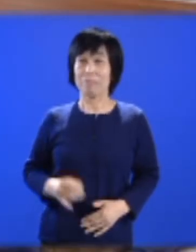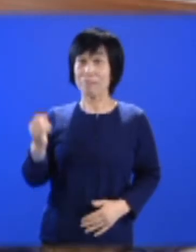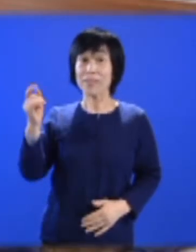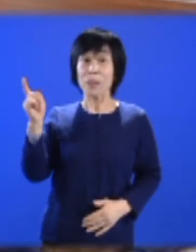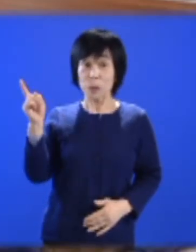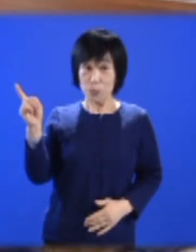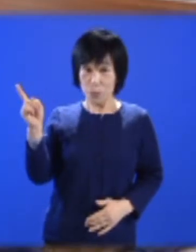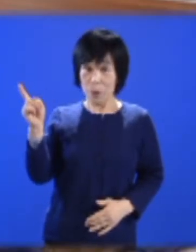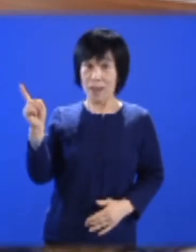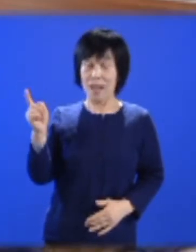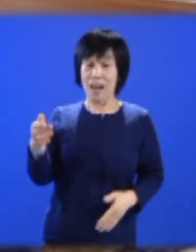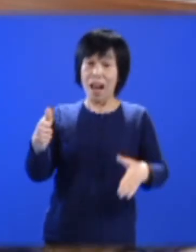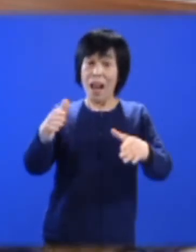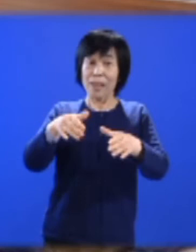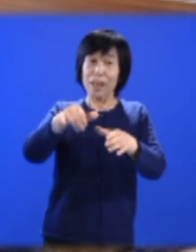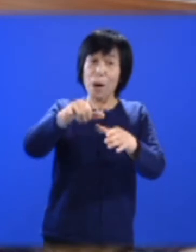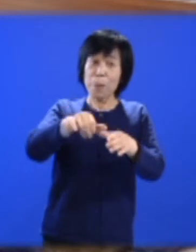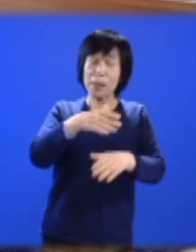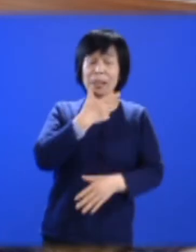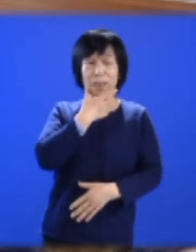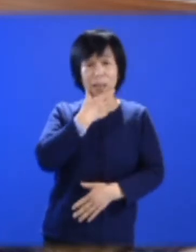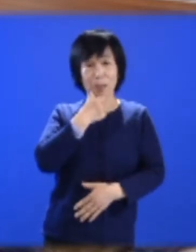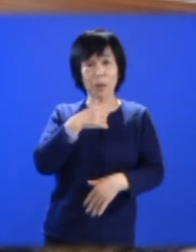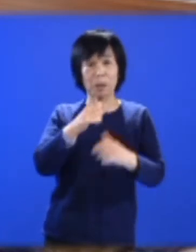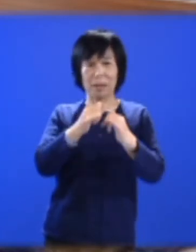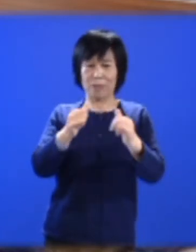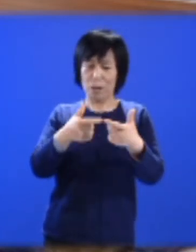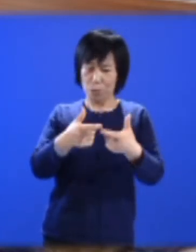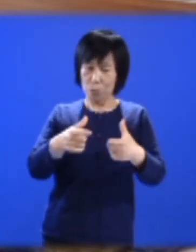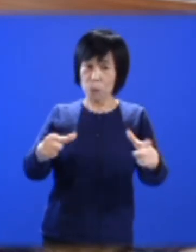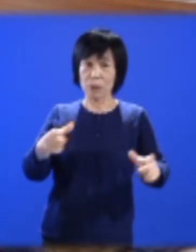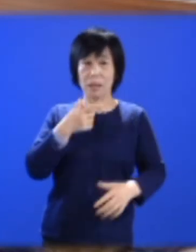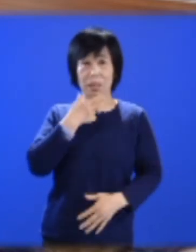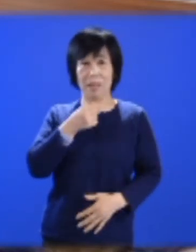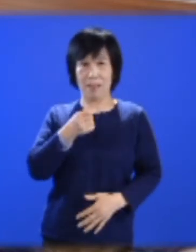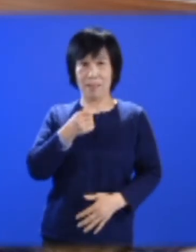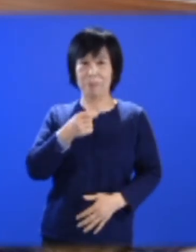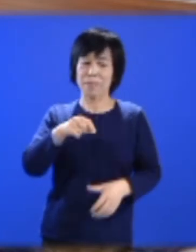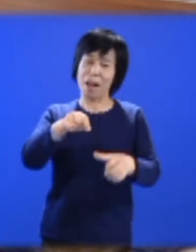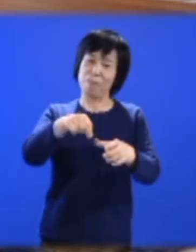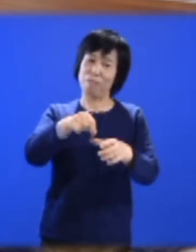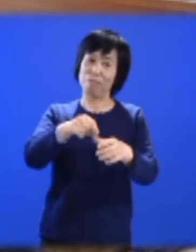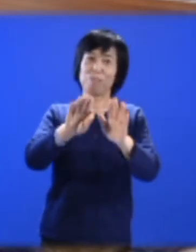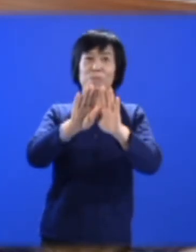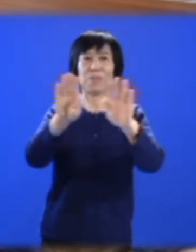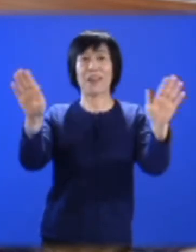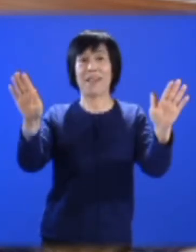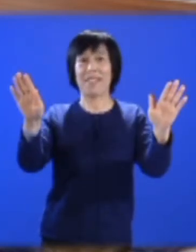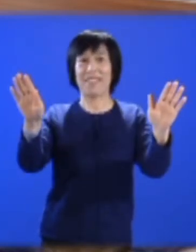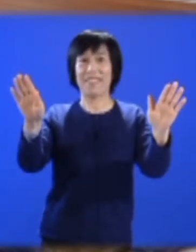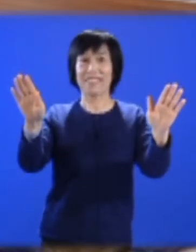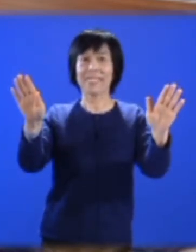清水さんはかぶせ茶のファンを増やしたくて、かぶせ茶カフェをオープンしました。